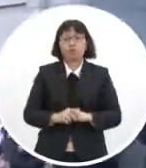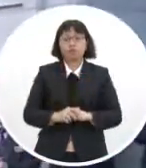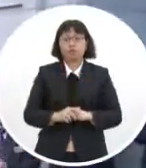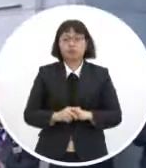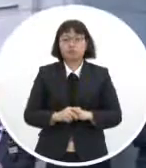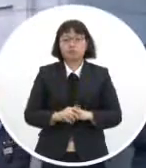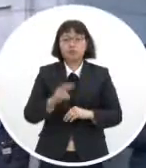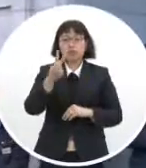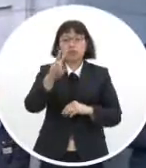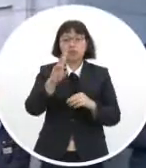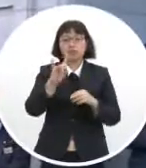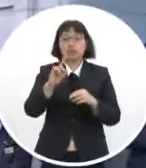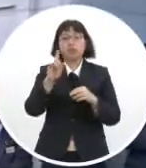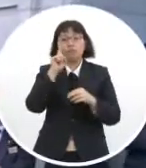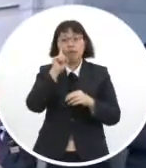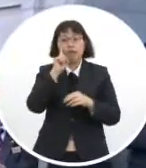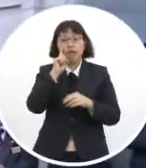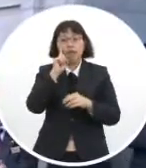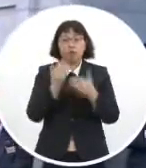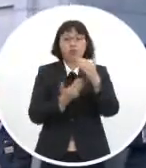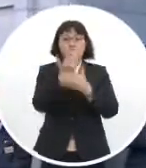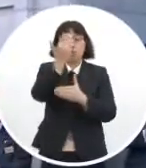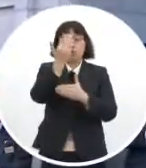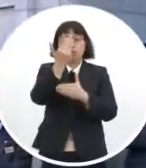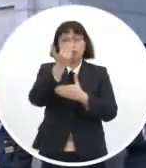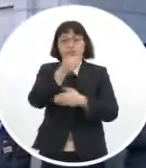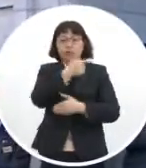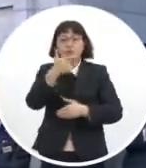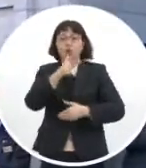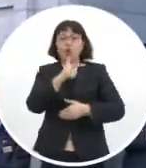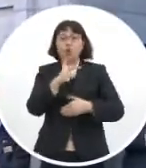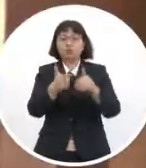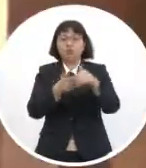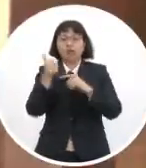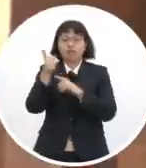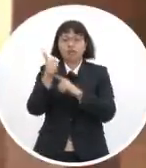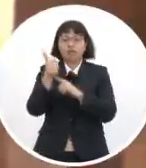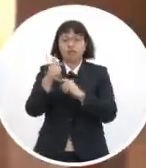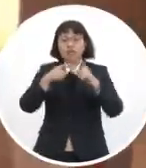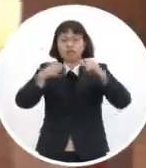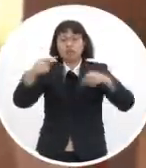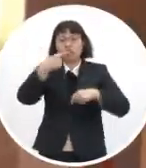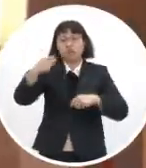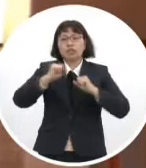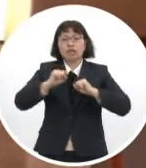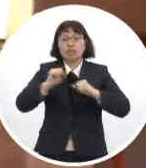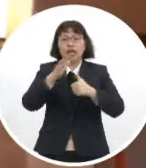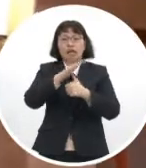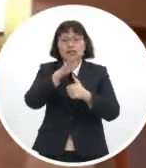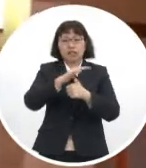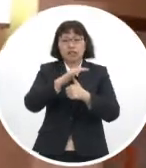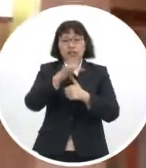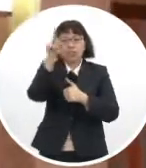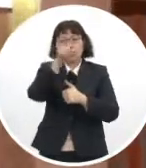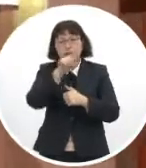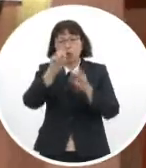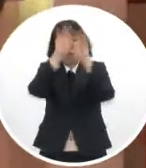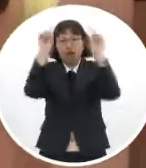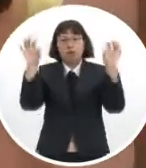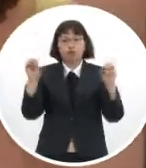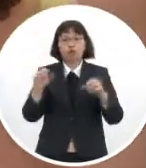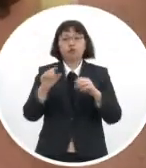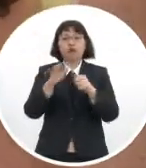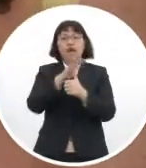2期目の当選を果たした大村知事。日本一元気な愛知、人が輝く愛